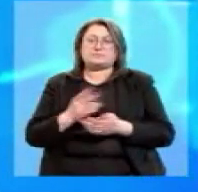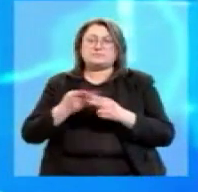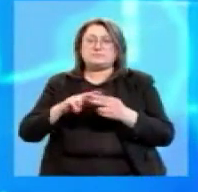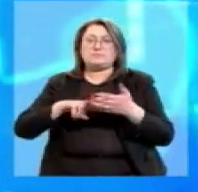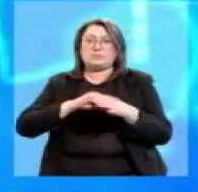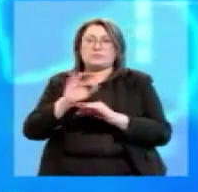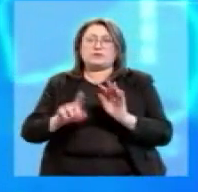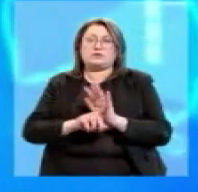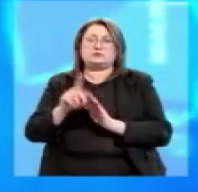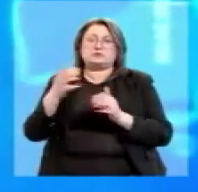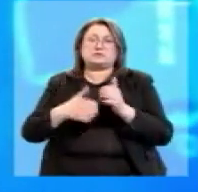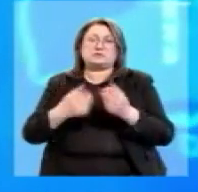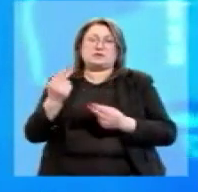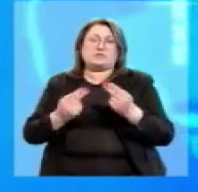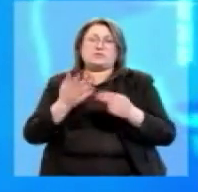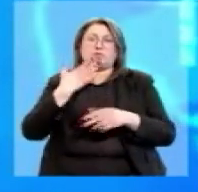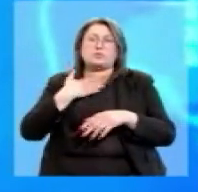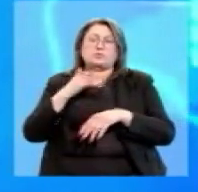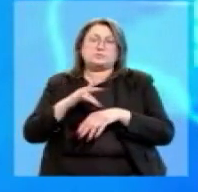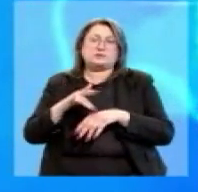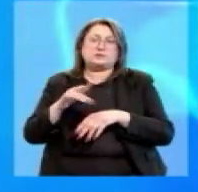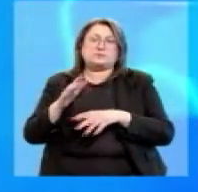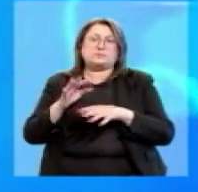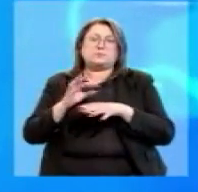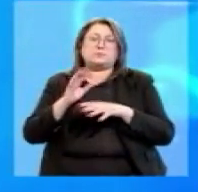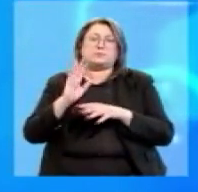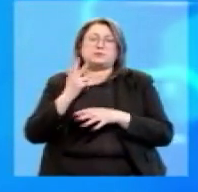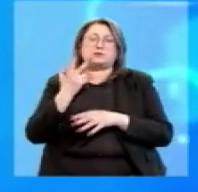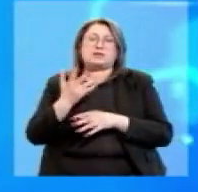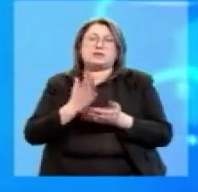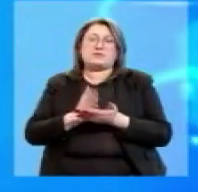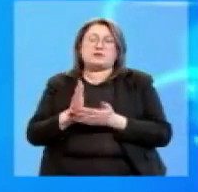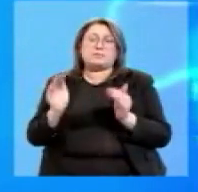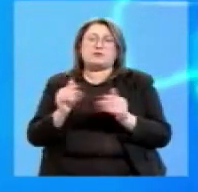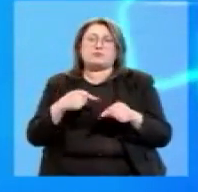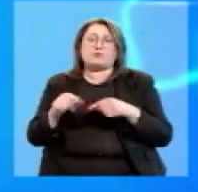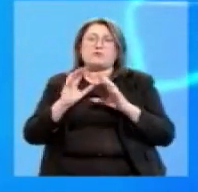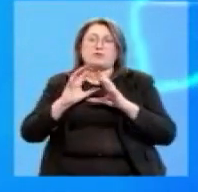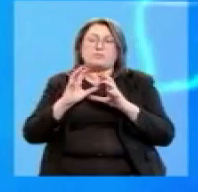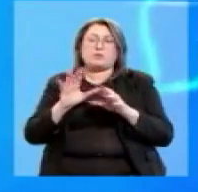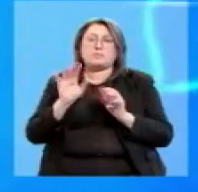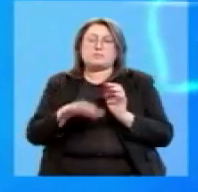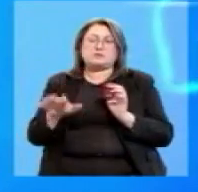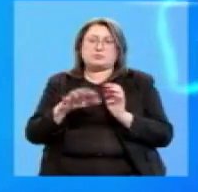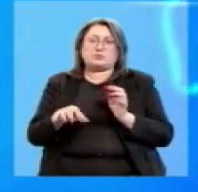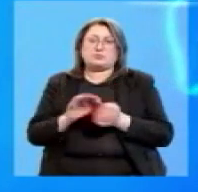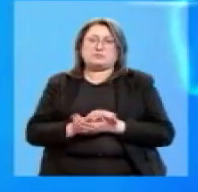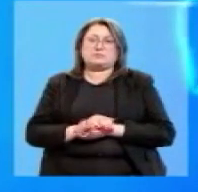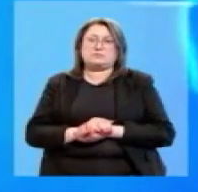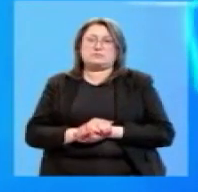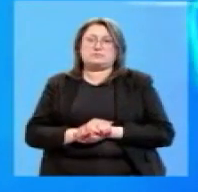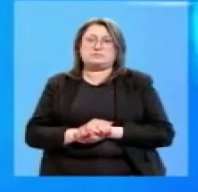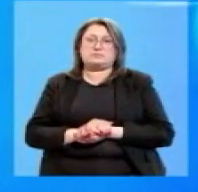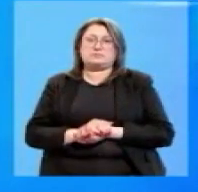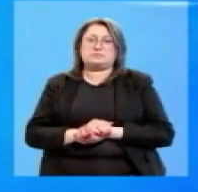жалғасын таппақ. Ол шағын және футбол, сонымен қатар волейбол, баскетбол бойынша жобаның бірден бір ерекшелігі жылдан жылға жалғасын